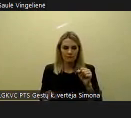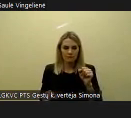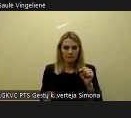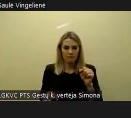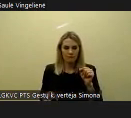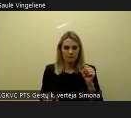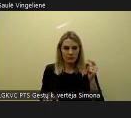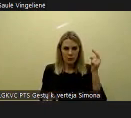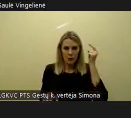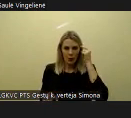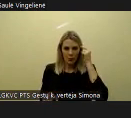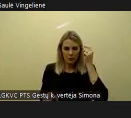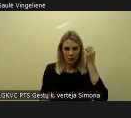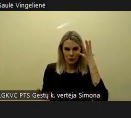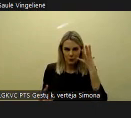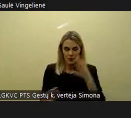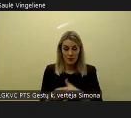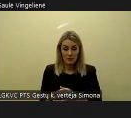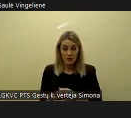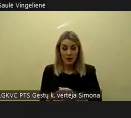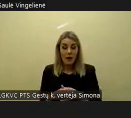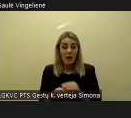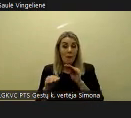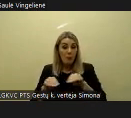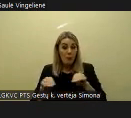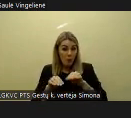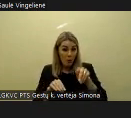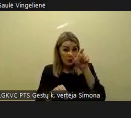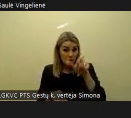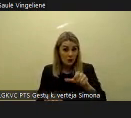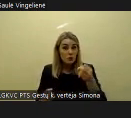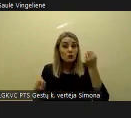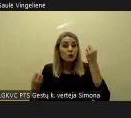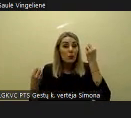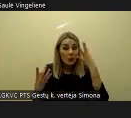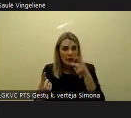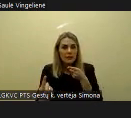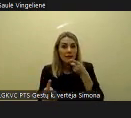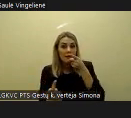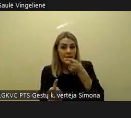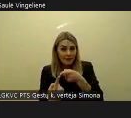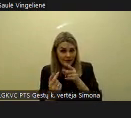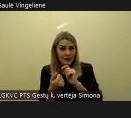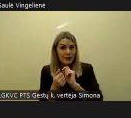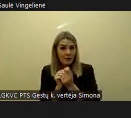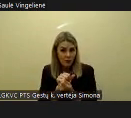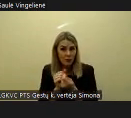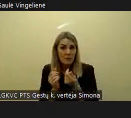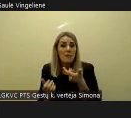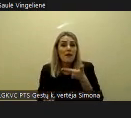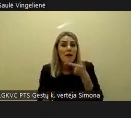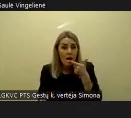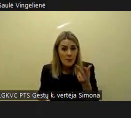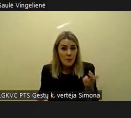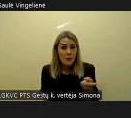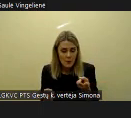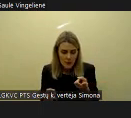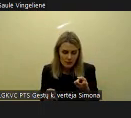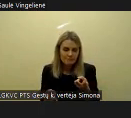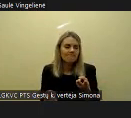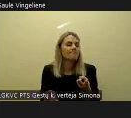tikrai supranta reformos tikslus, kokie yra ir kokie yra nuoseklumo, tai yra